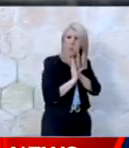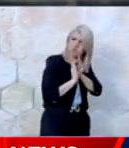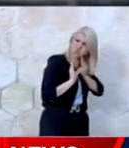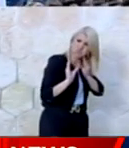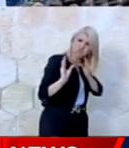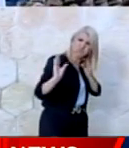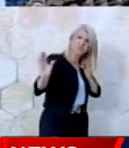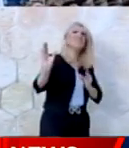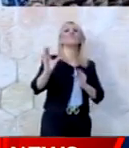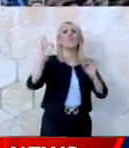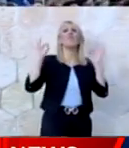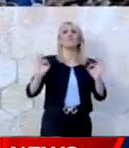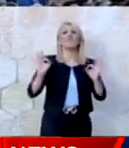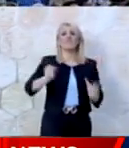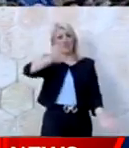Ευρώπης,